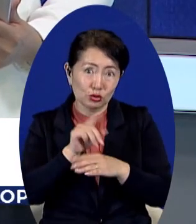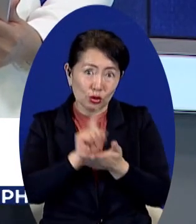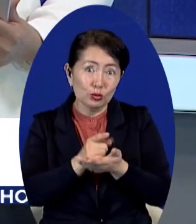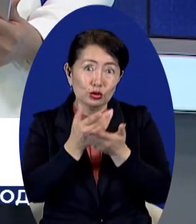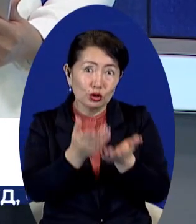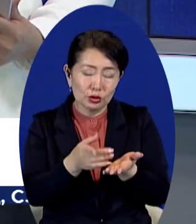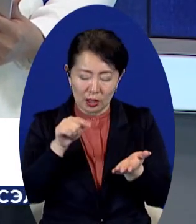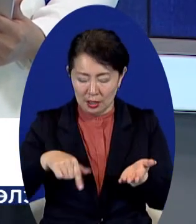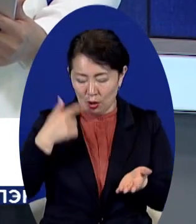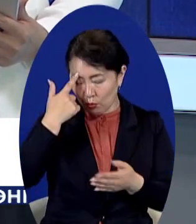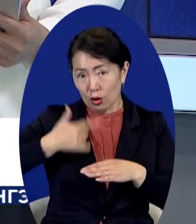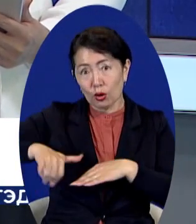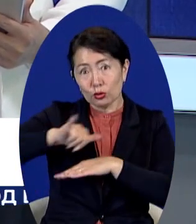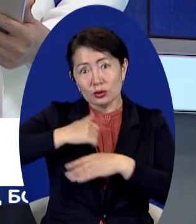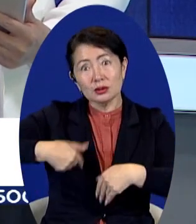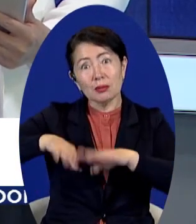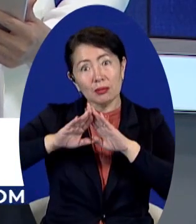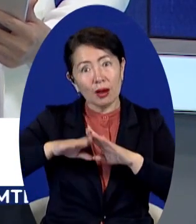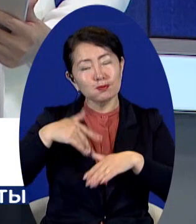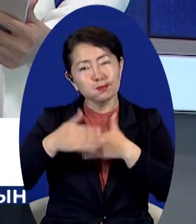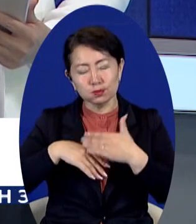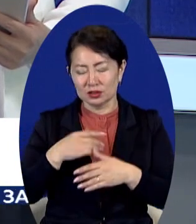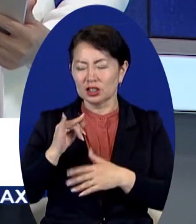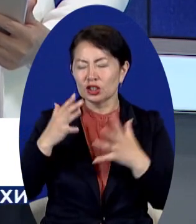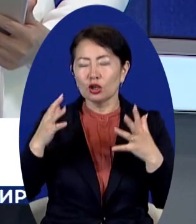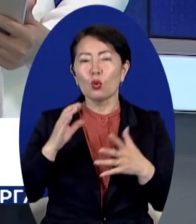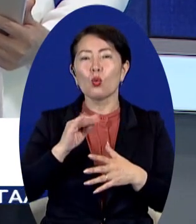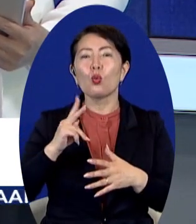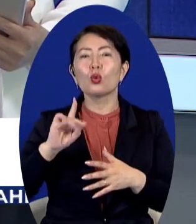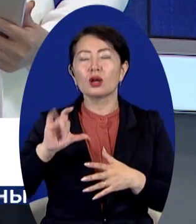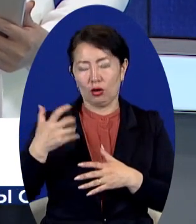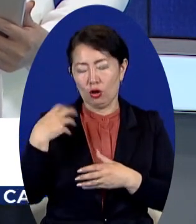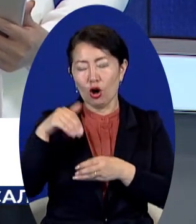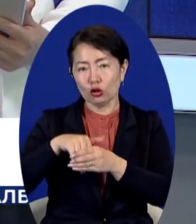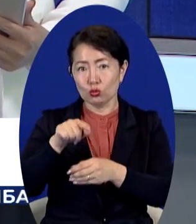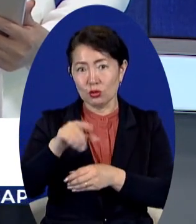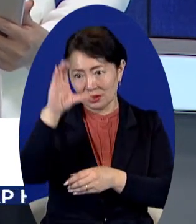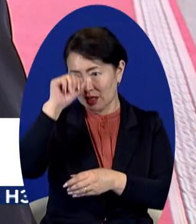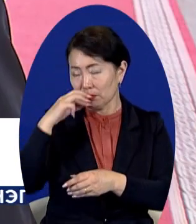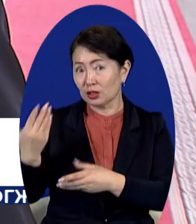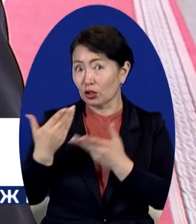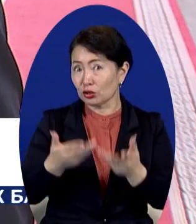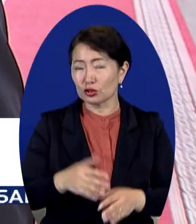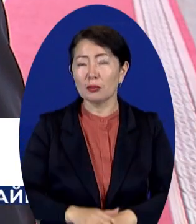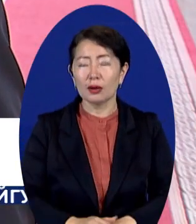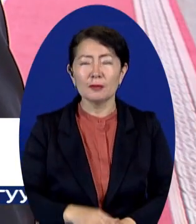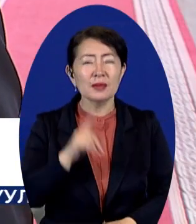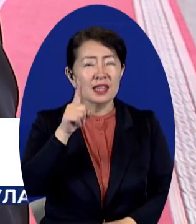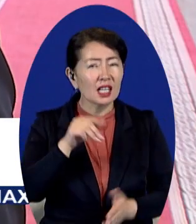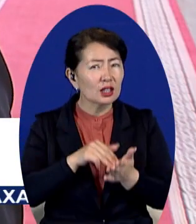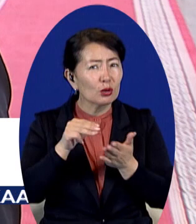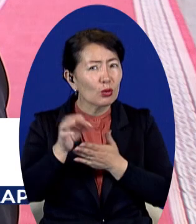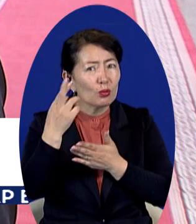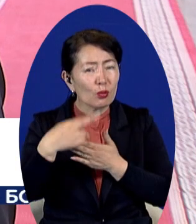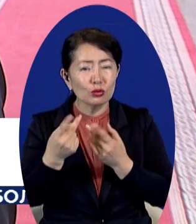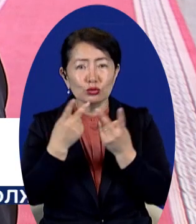манай улсад байгуулагдсанаар ихээхэн үүрэг оролцоотой гэдгийг салбарын сайд дараах мэдээллийг өглөө. Төрийн бод үндэсний хөдөлгөөний хүрээнд бид